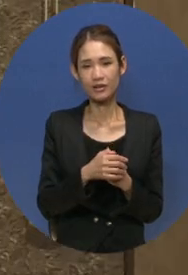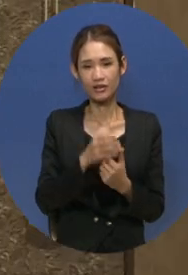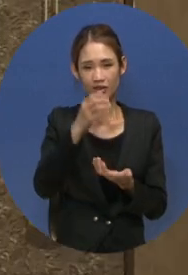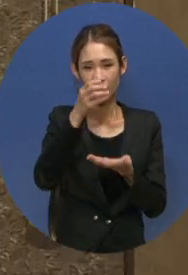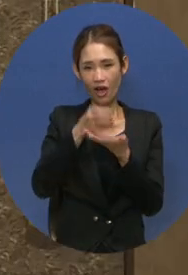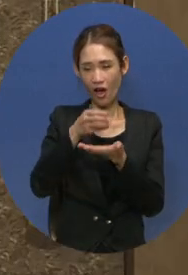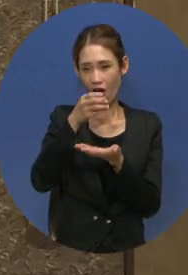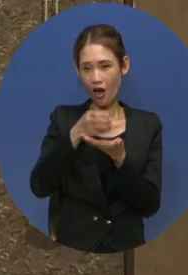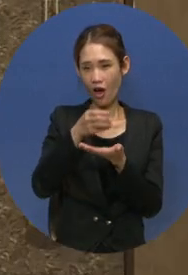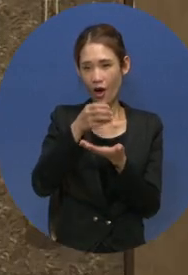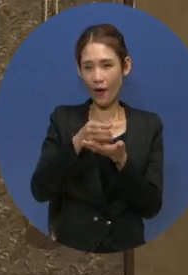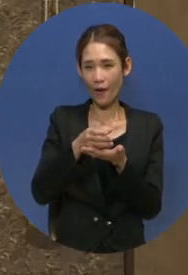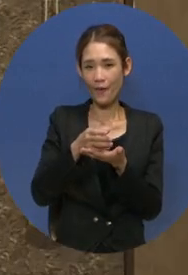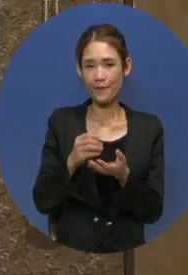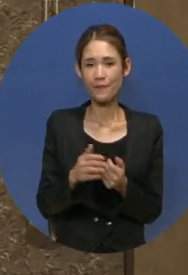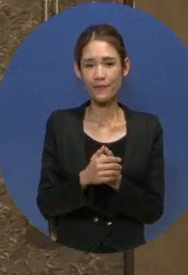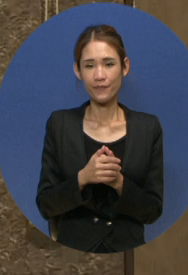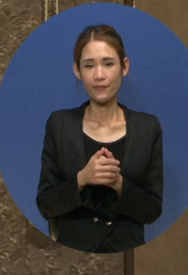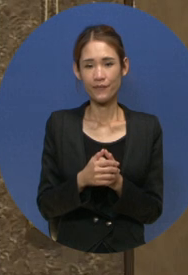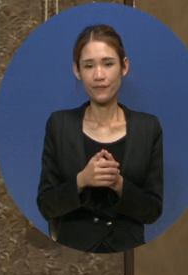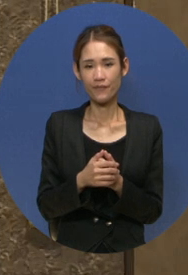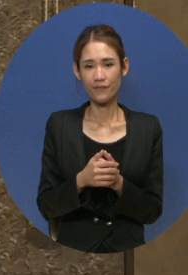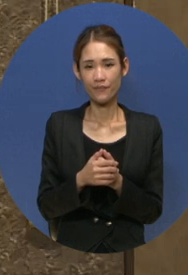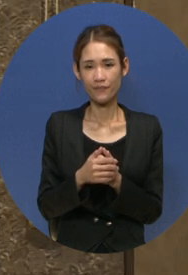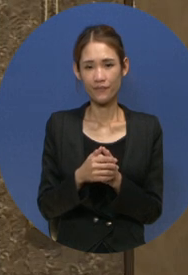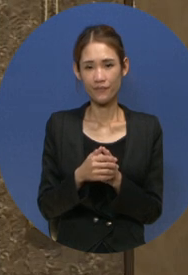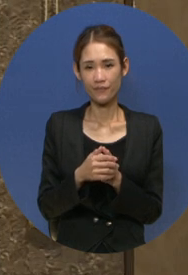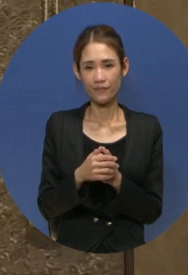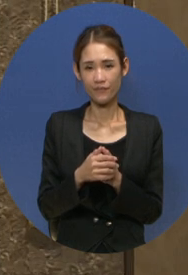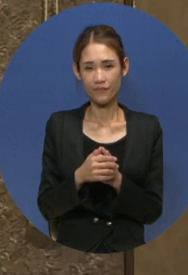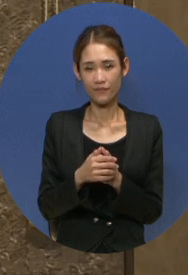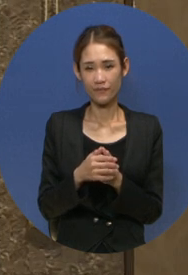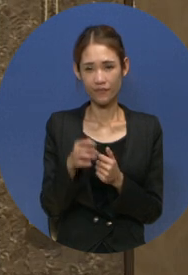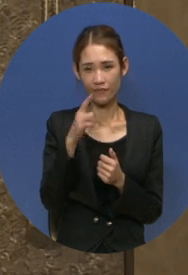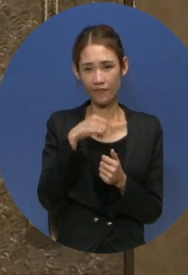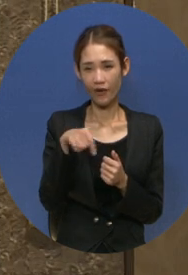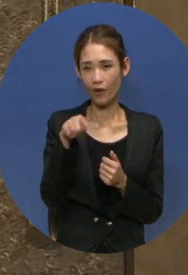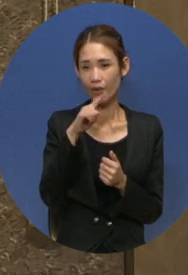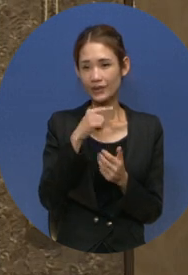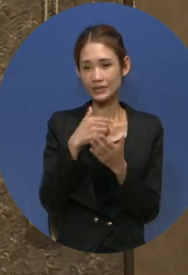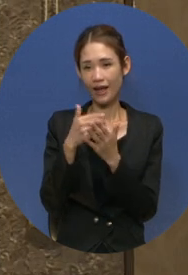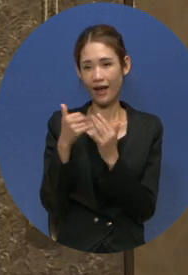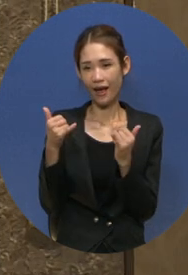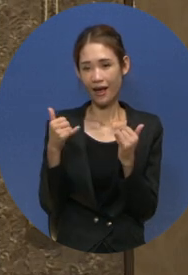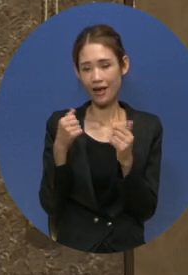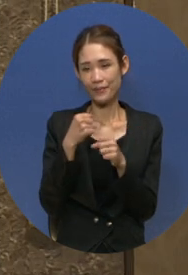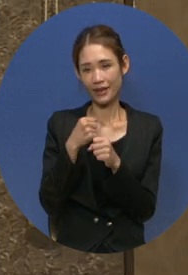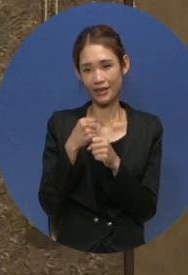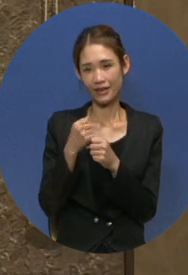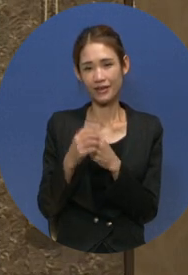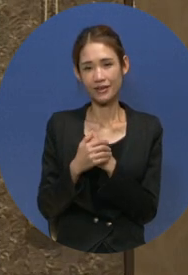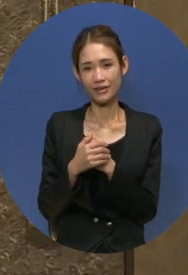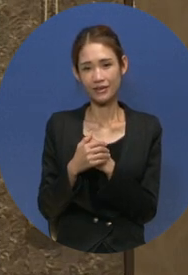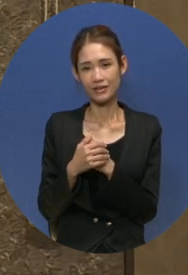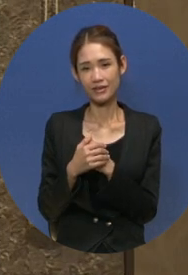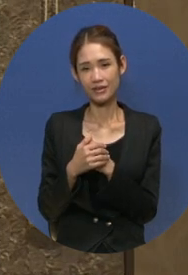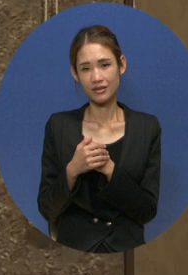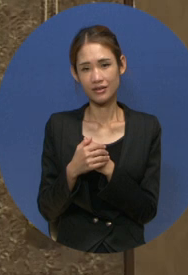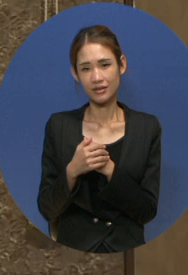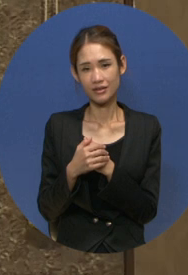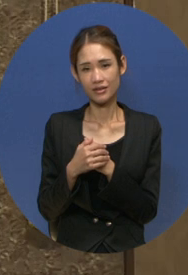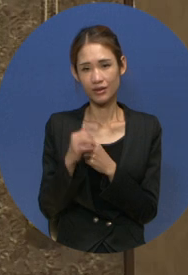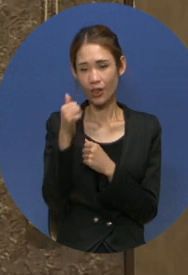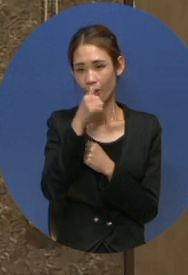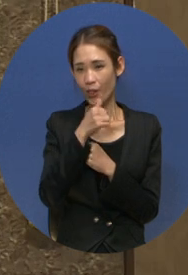이 컵인데 네. 여기 이게 우리 작가분의 작품이에요. 아, 그리고 고양이 그림. 예,